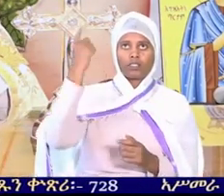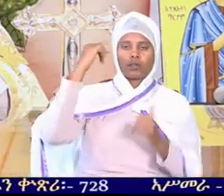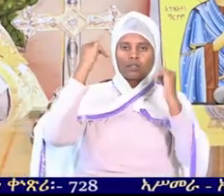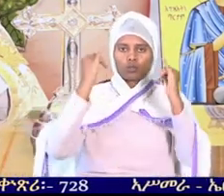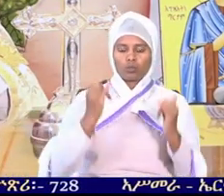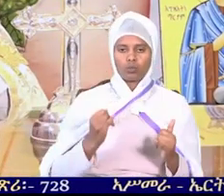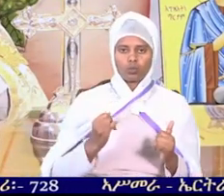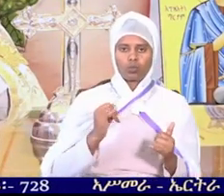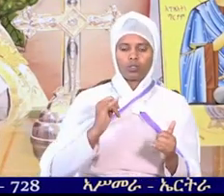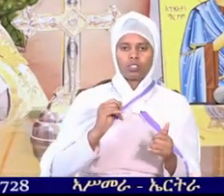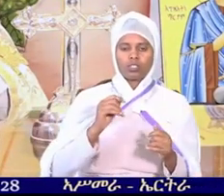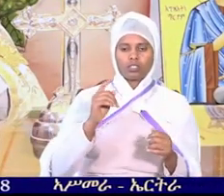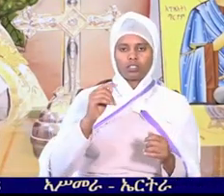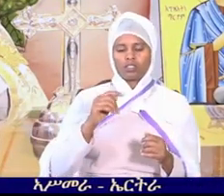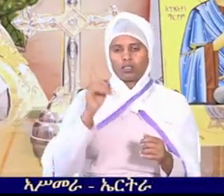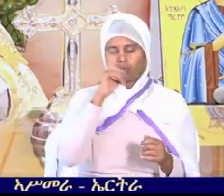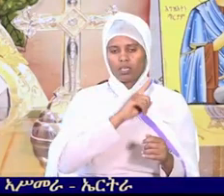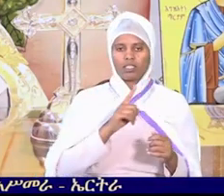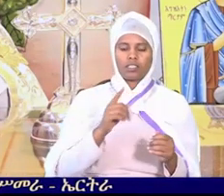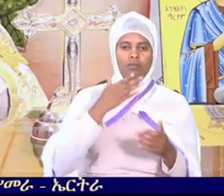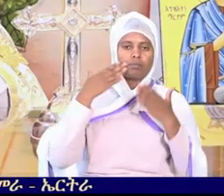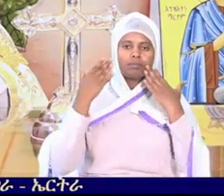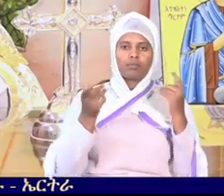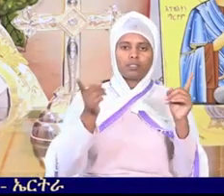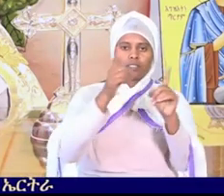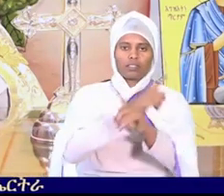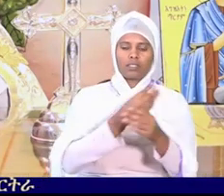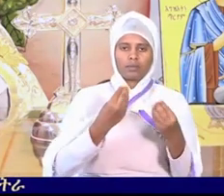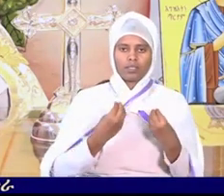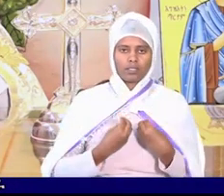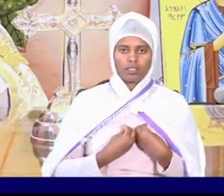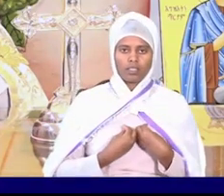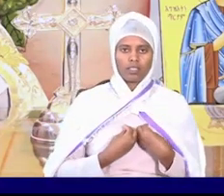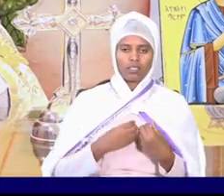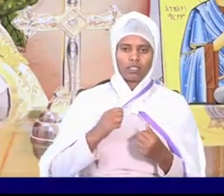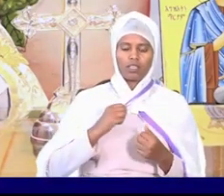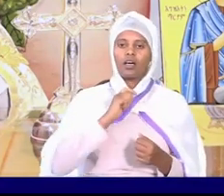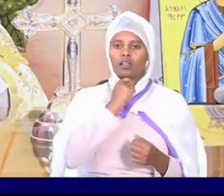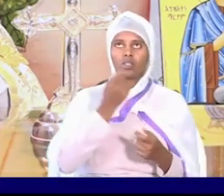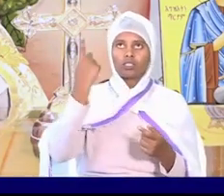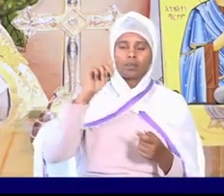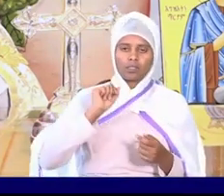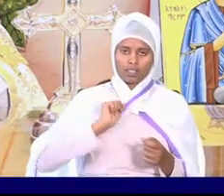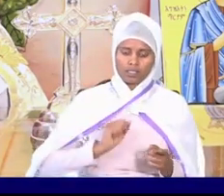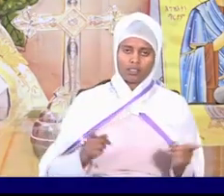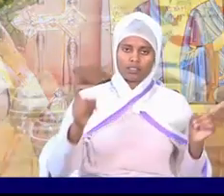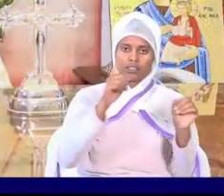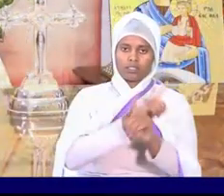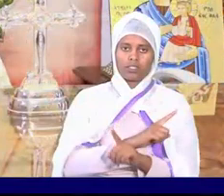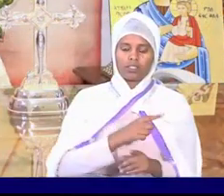لول جابير معاتو نام محرات مغصفتو نام لوهات قطعو نام تعقستي